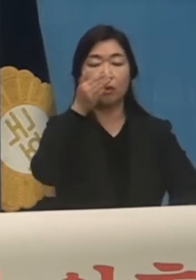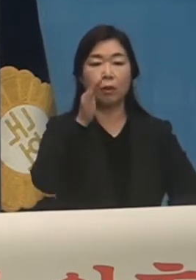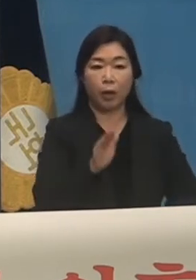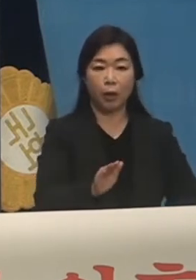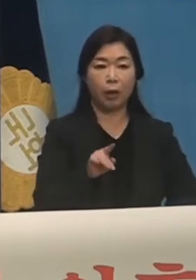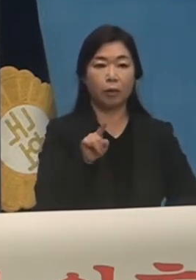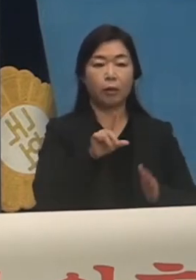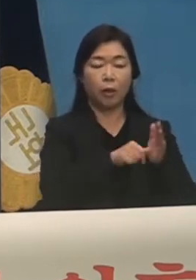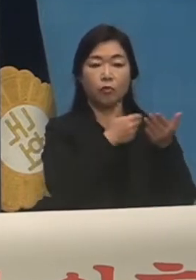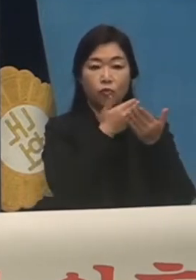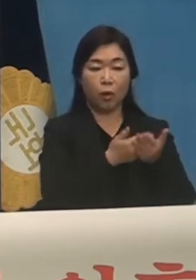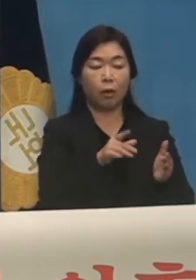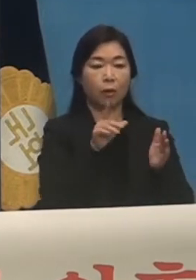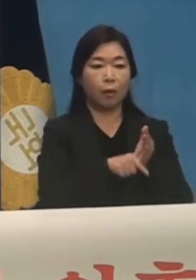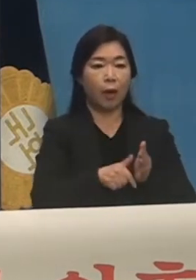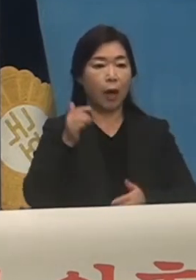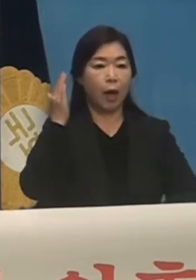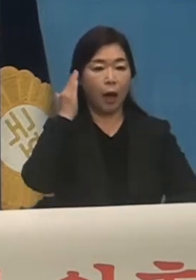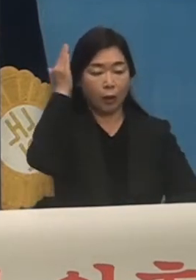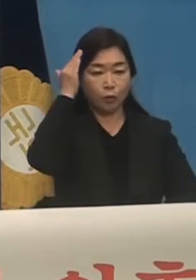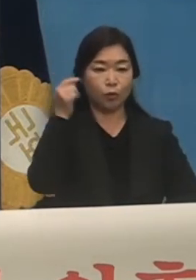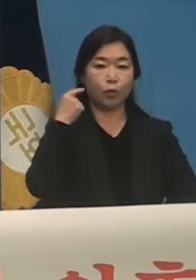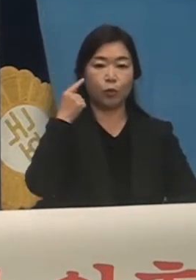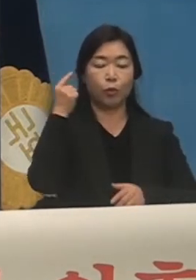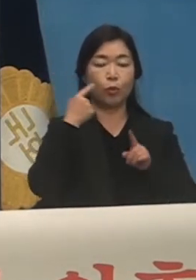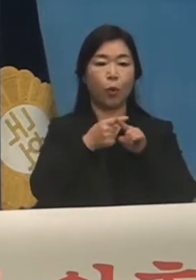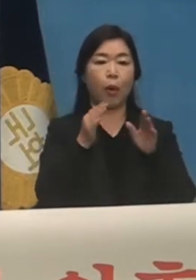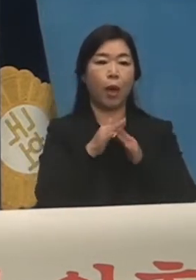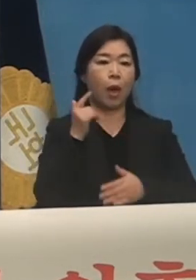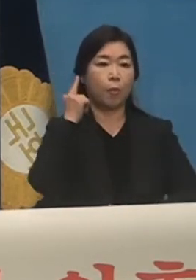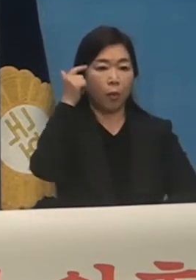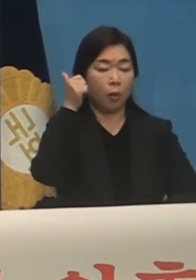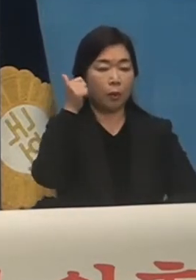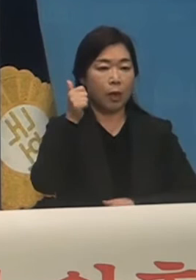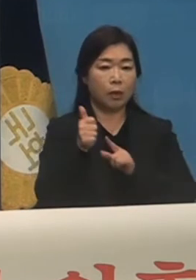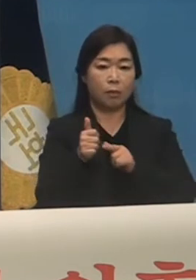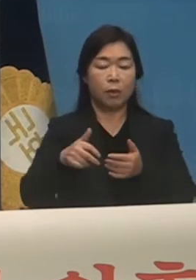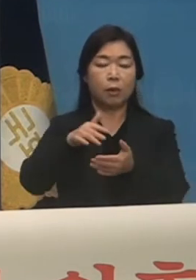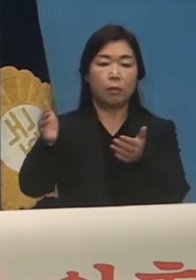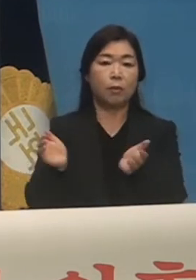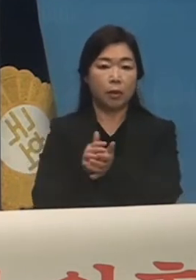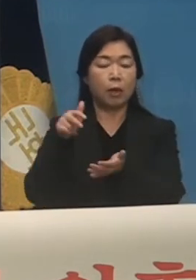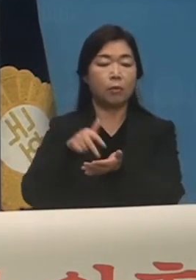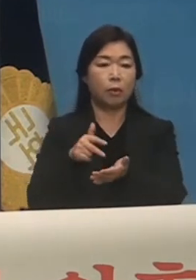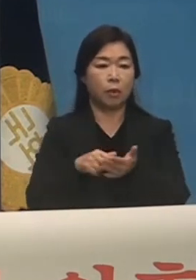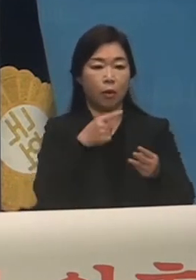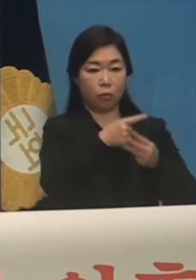시기에 한국교회 목회자들은 최근 국민의당 윤석열 대통령 후보가